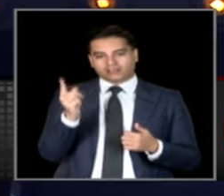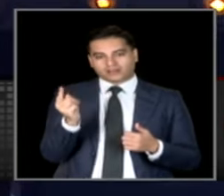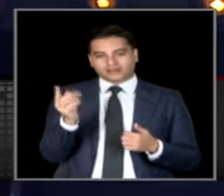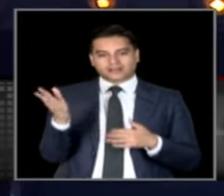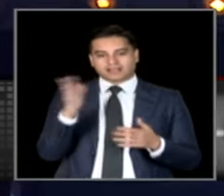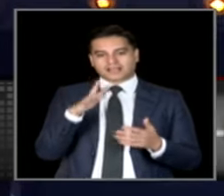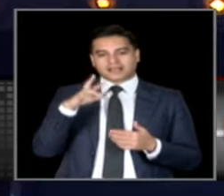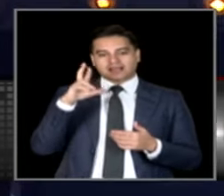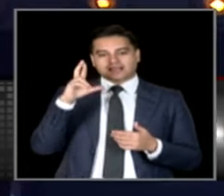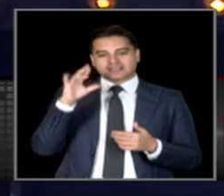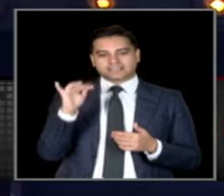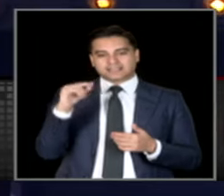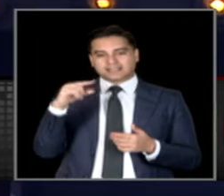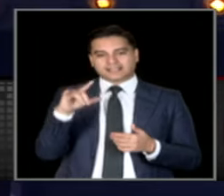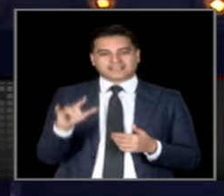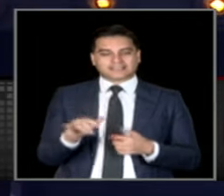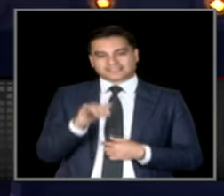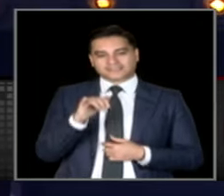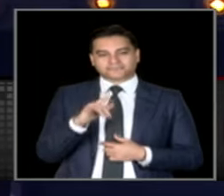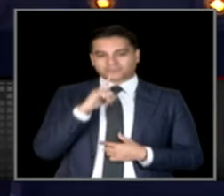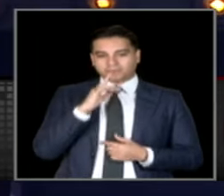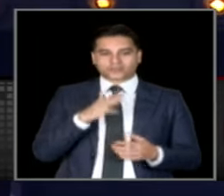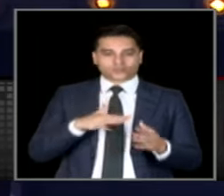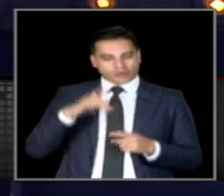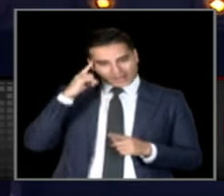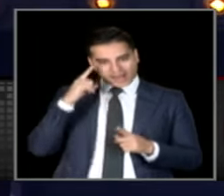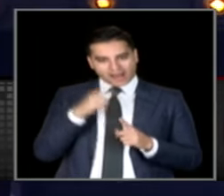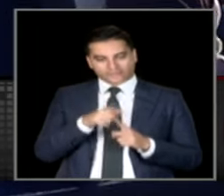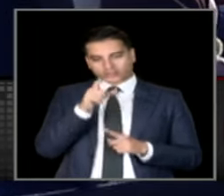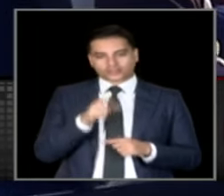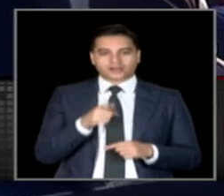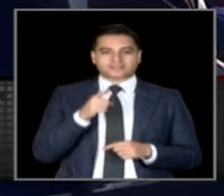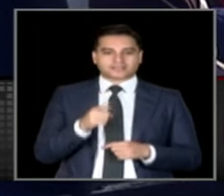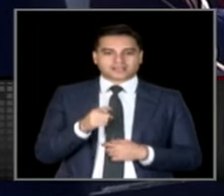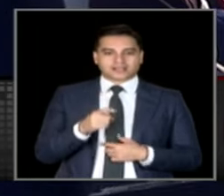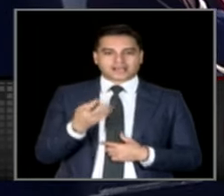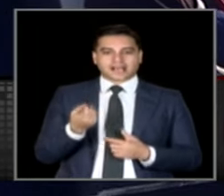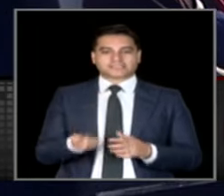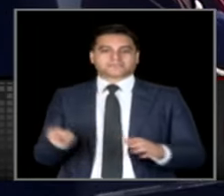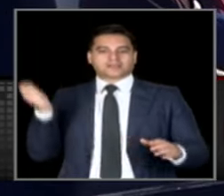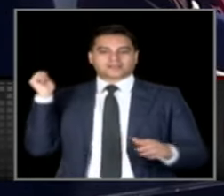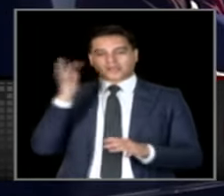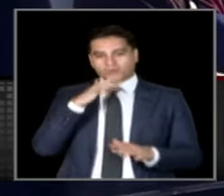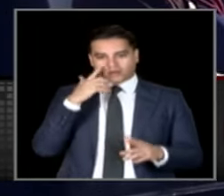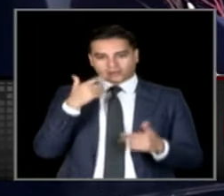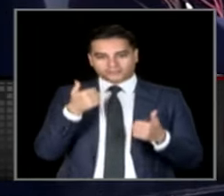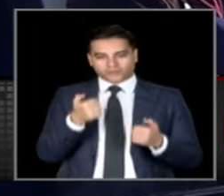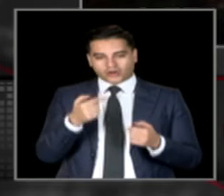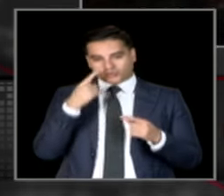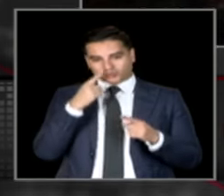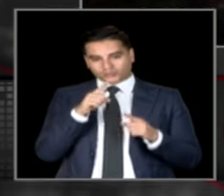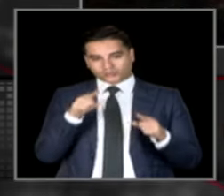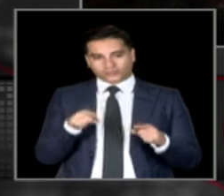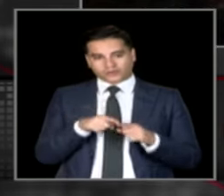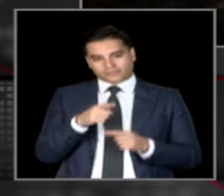الزيدي. كنت هقول الزيدي. بس كلنا عارفين الحدث والصورة اللي